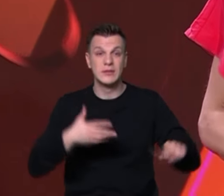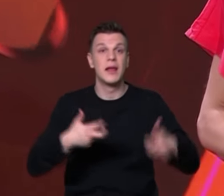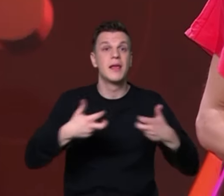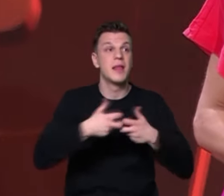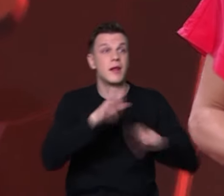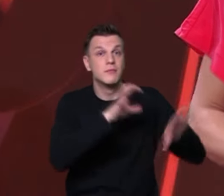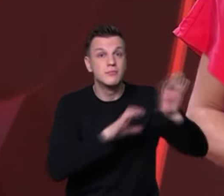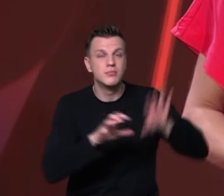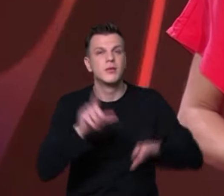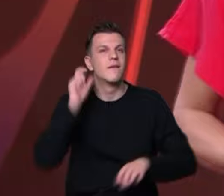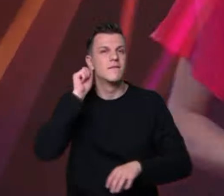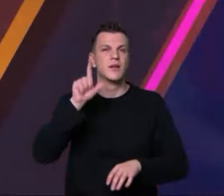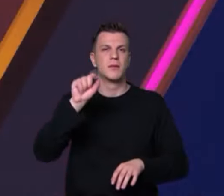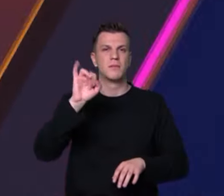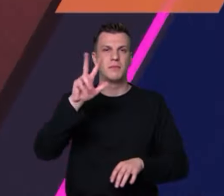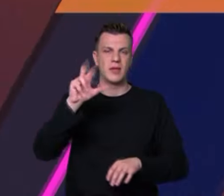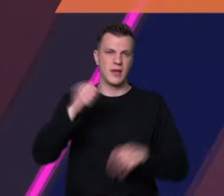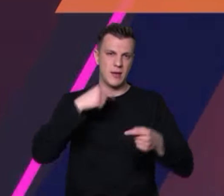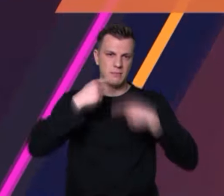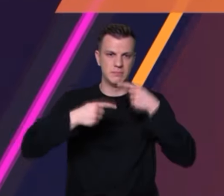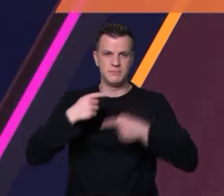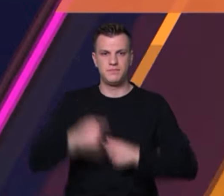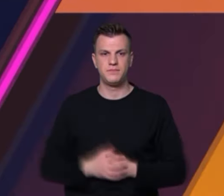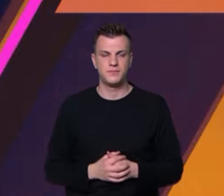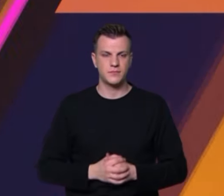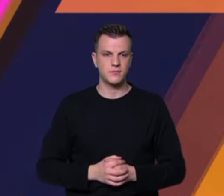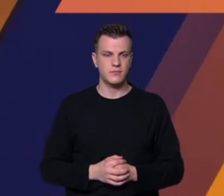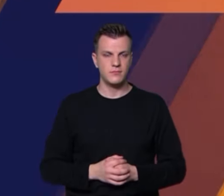sieci i Aleksandra Pika.